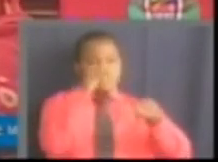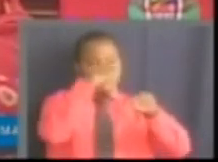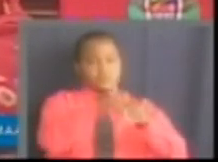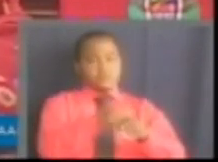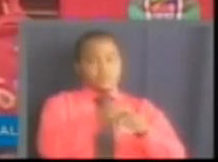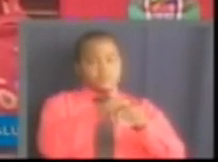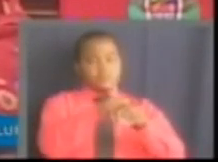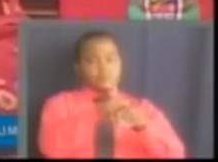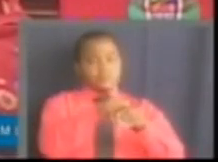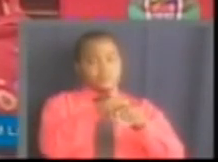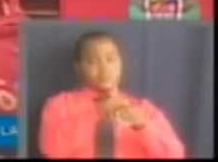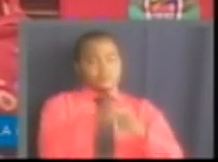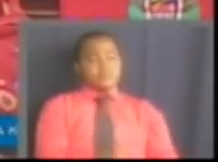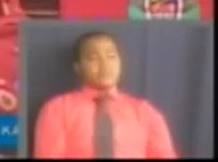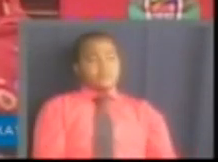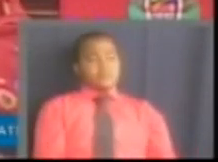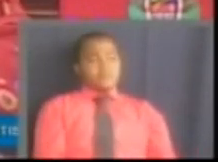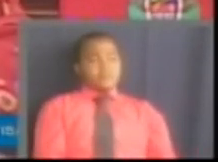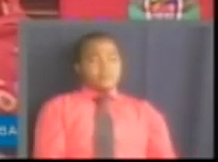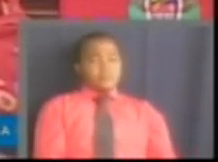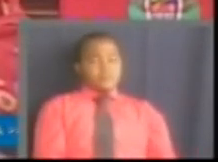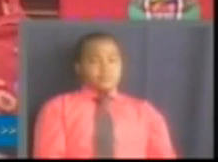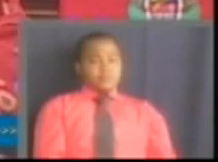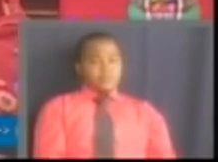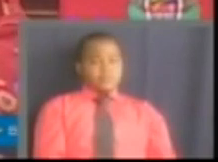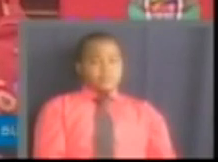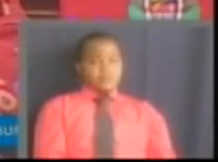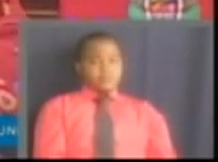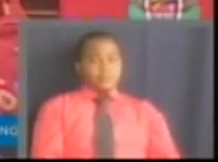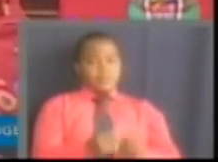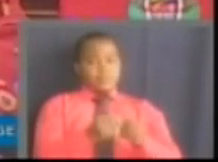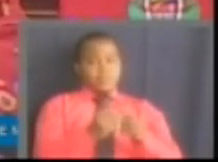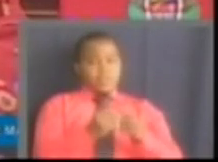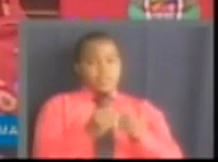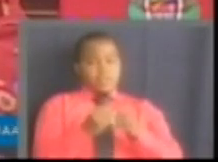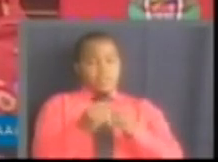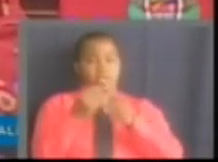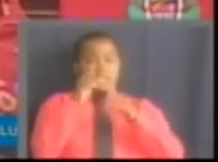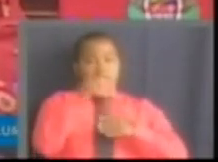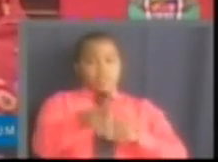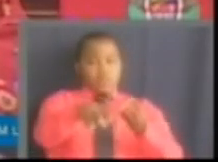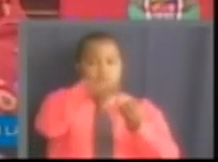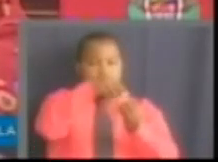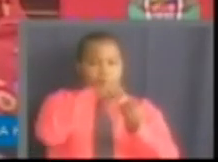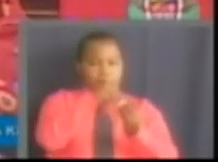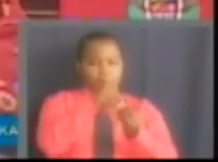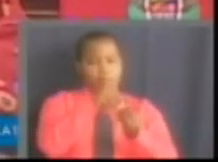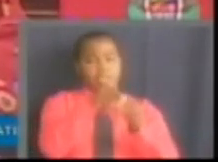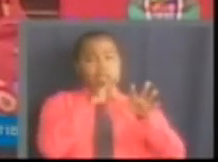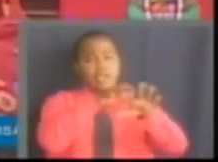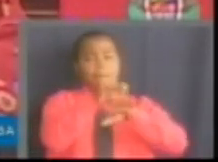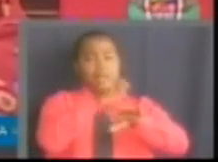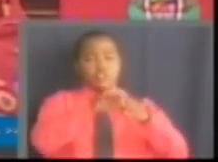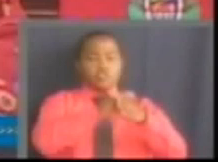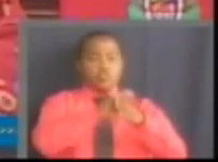kwa ajili hiyo. Fasili ya pili. Maelezo ya hoja ya kutaka kutengua kanuni yoyote itakuwa ni pamoja na maelezo kuhusu madhumuni ya kutaka